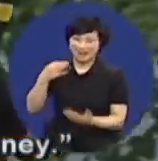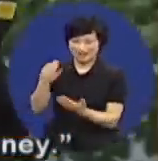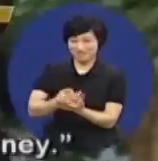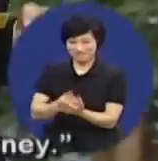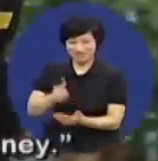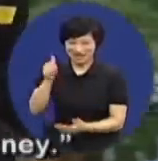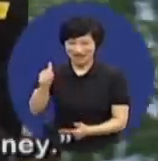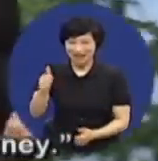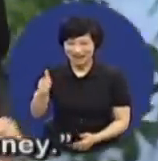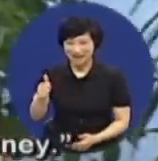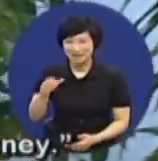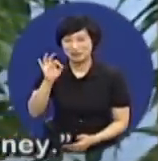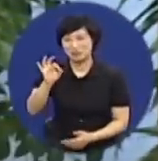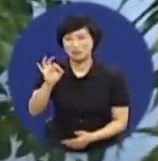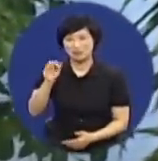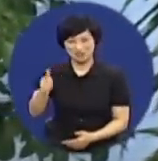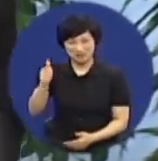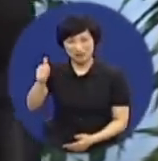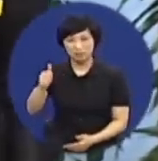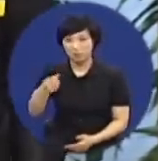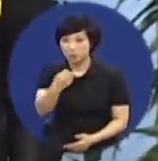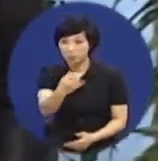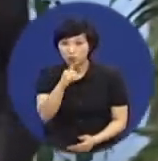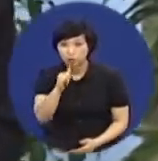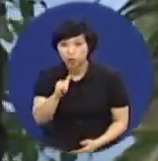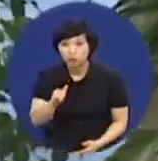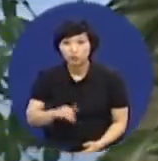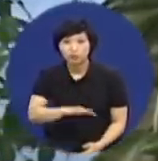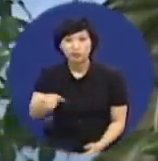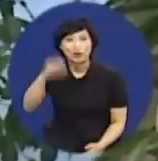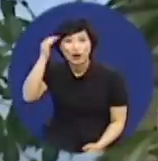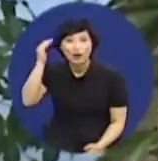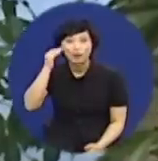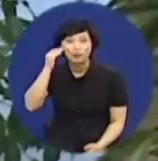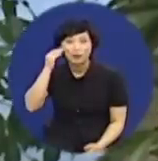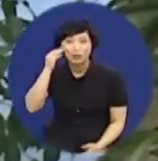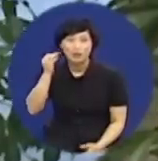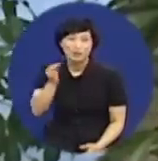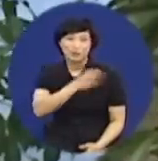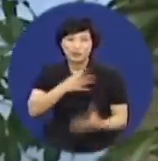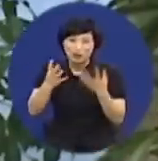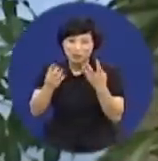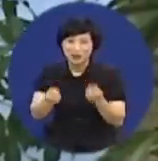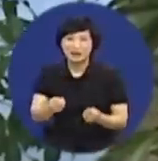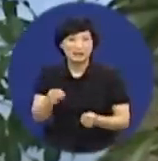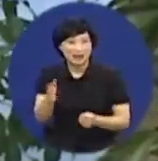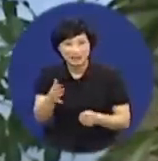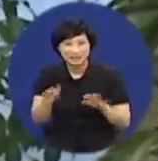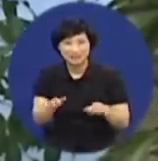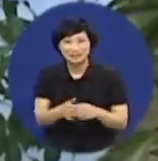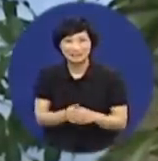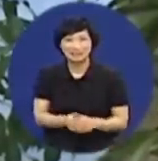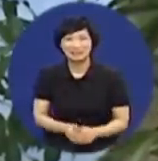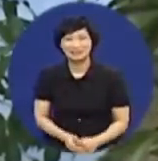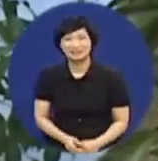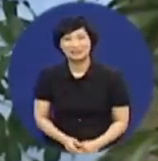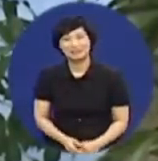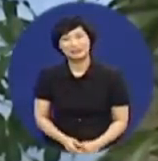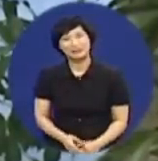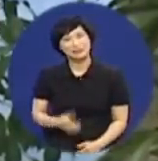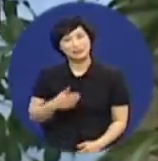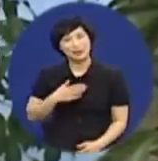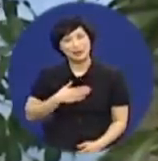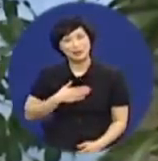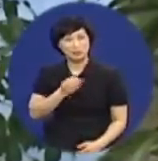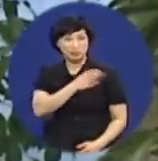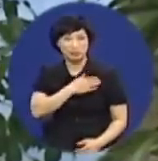お金がなくてはと言います。我が国にはお金持ちがそんなにいないので知りませんが、その